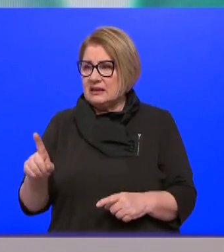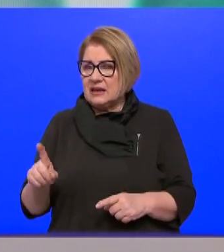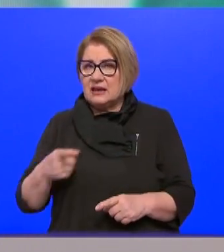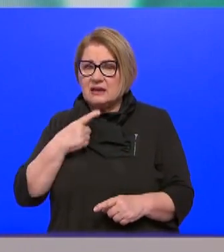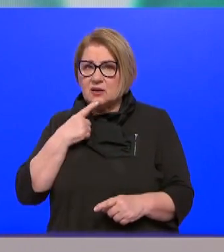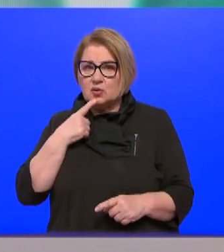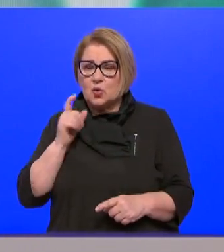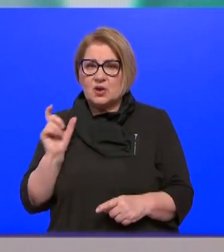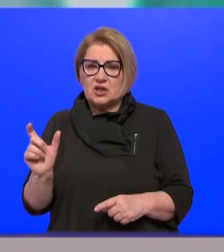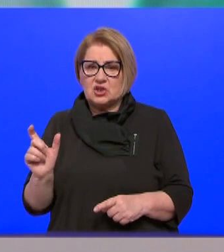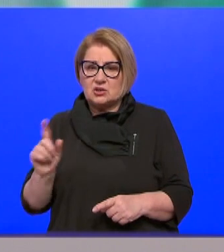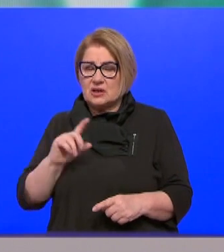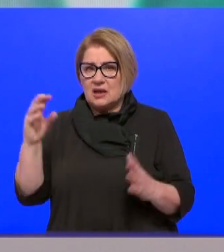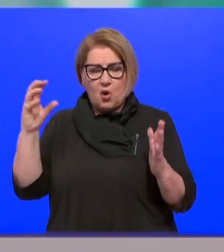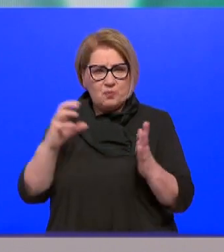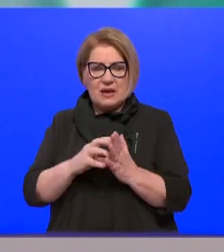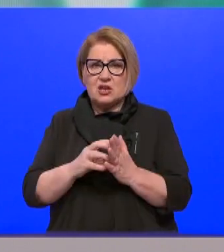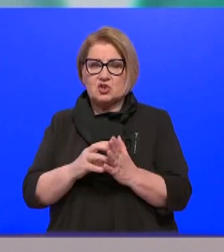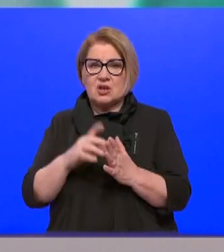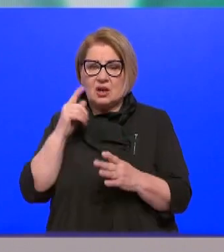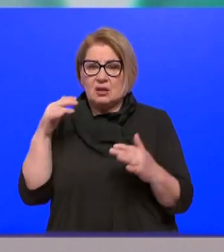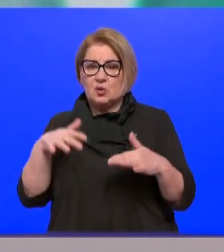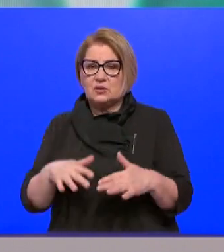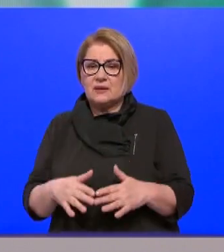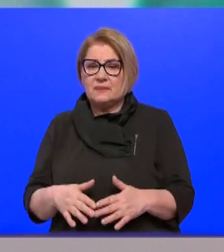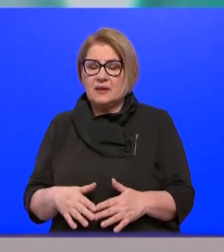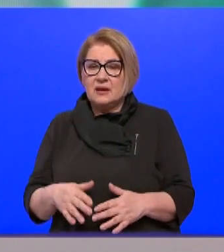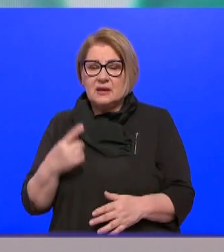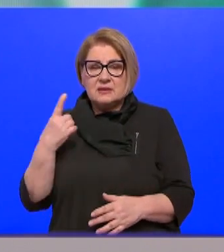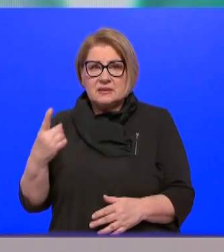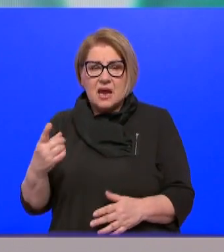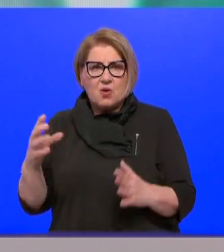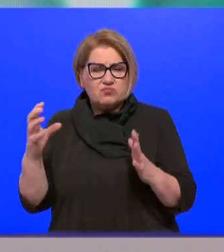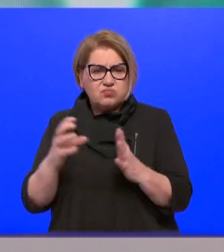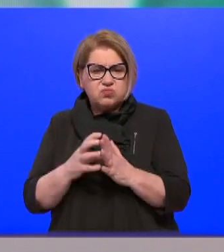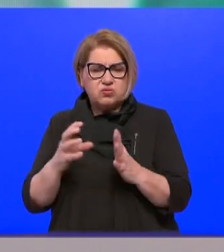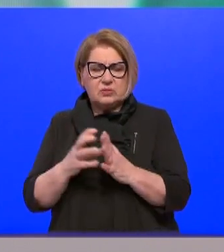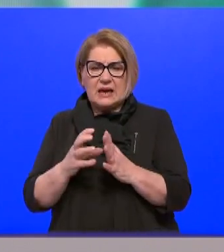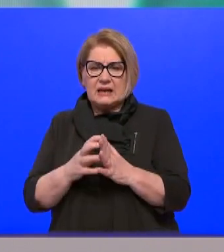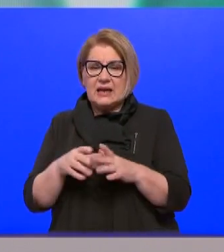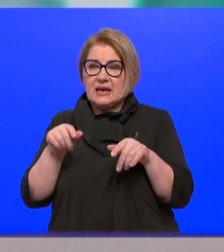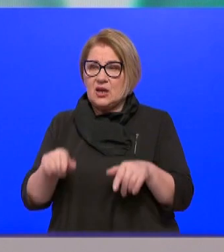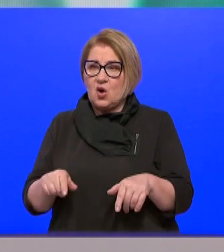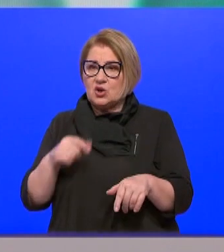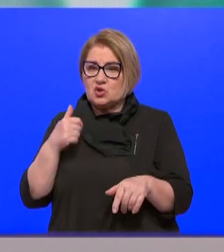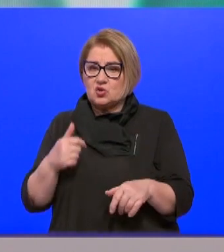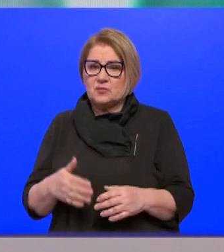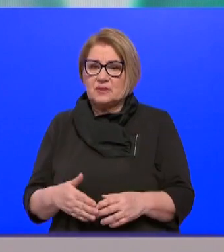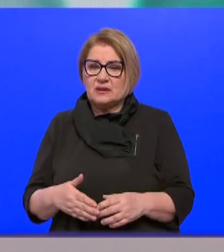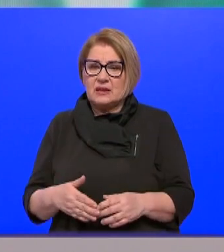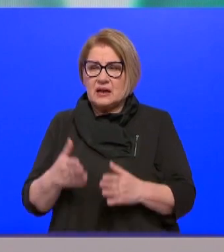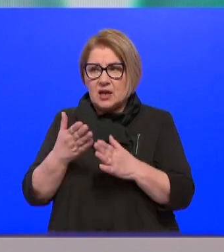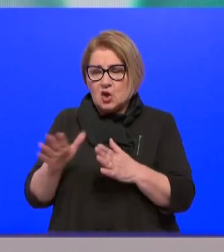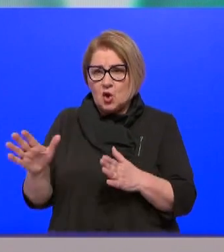nitko tu rečenicu i da ne obilježi ljude. Samo stigmatizirani su i stigmatizirani su strašno od